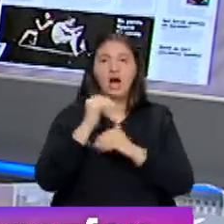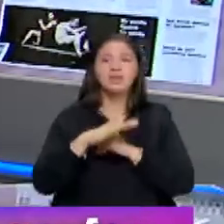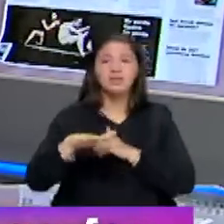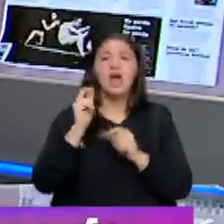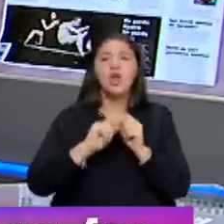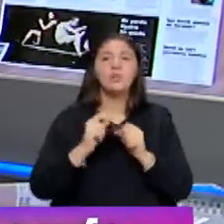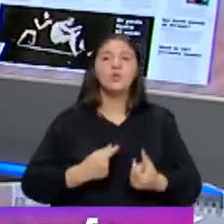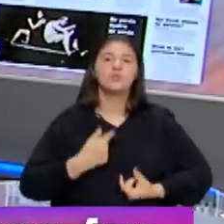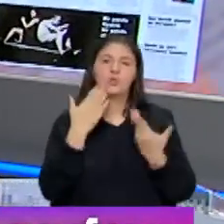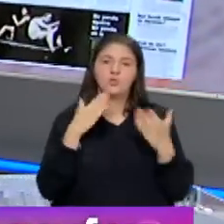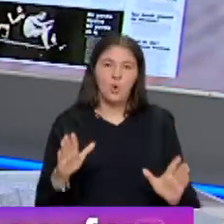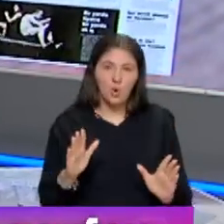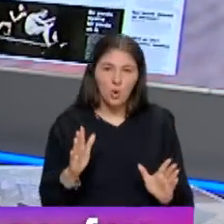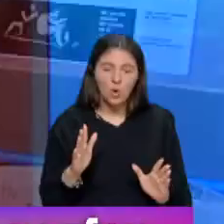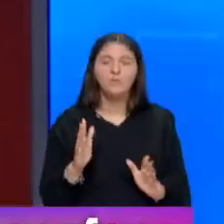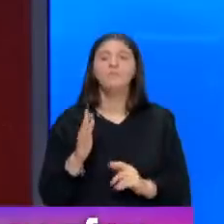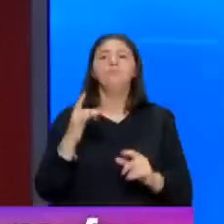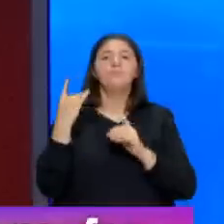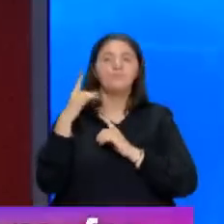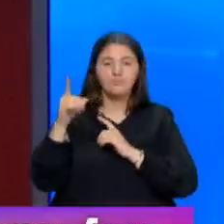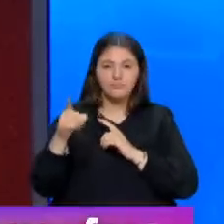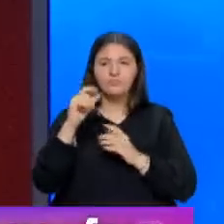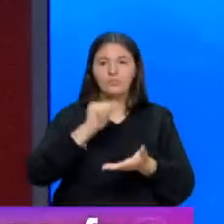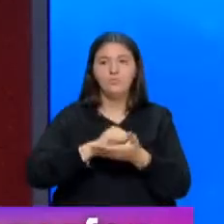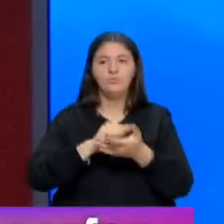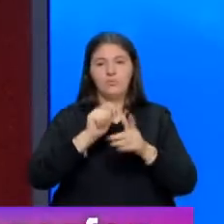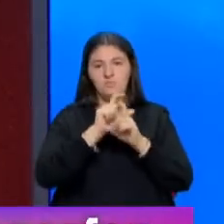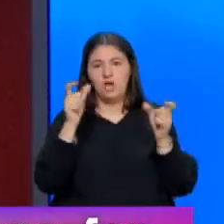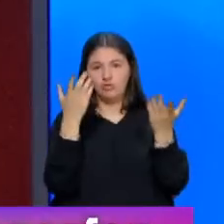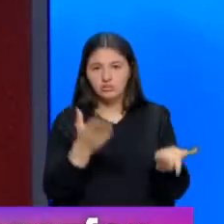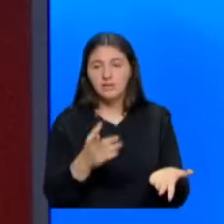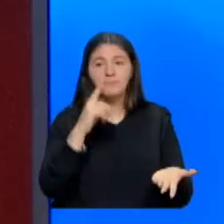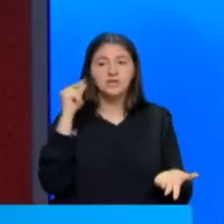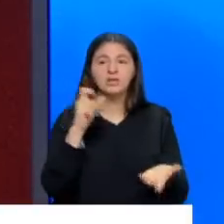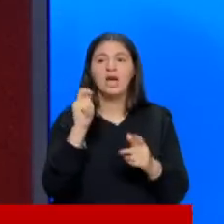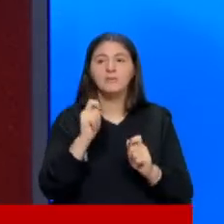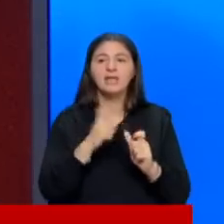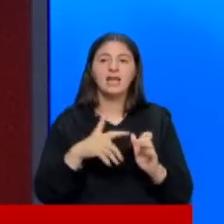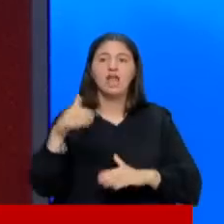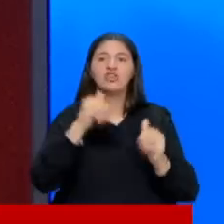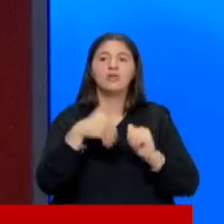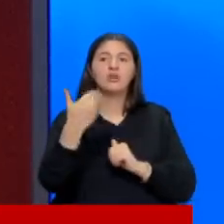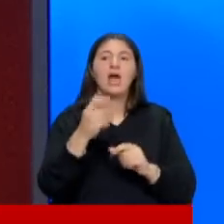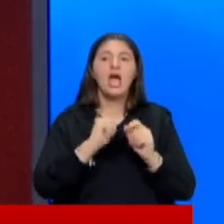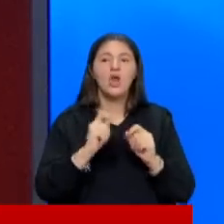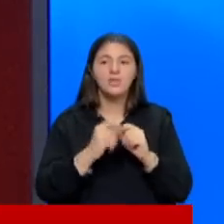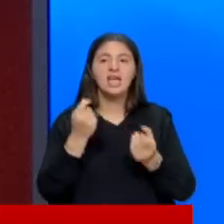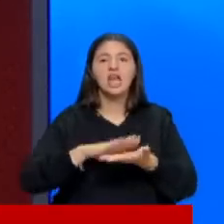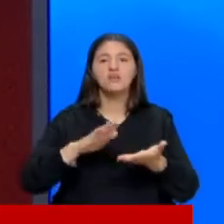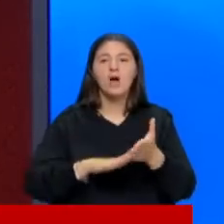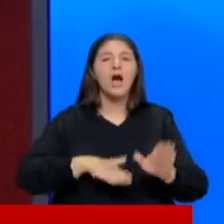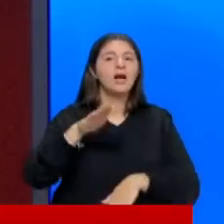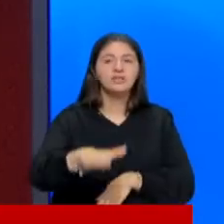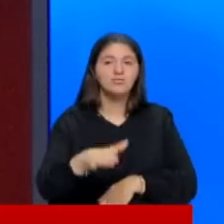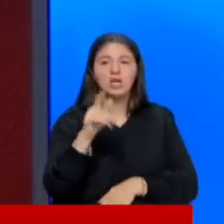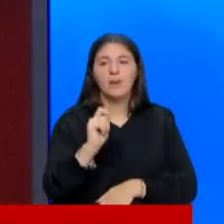ekonomiden umudu yok Diyarbakır'da gazetenin manşeti Mayıs ayında yapılan genel seçimler sonrası ekonomide iyileşme